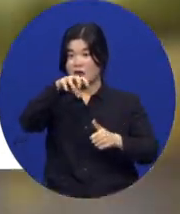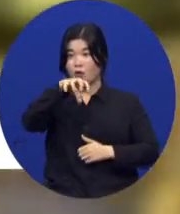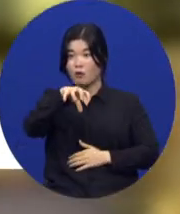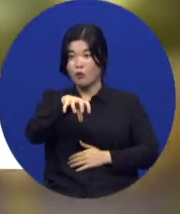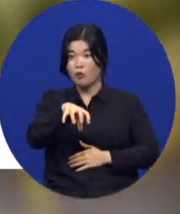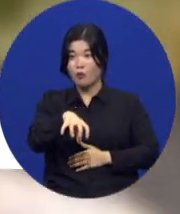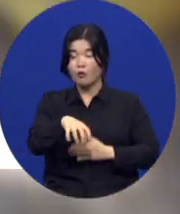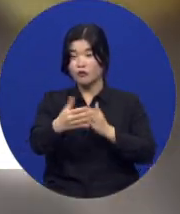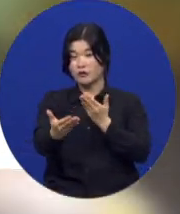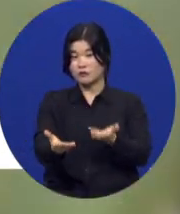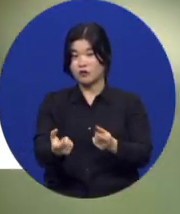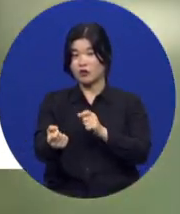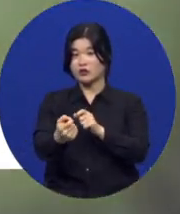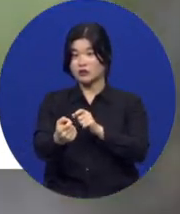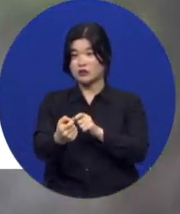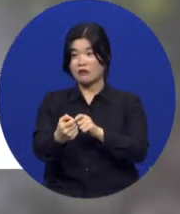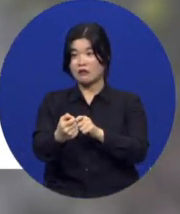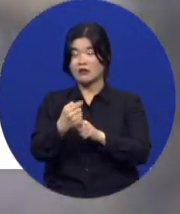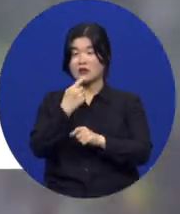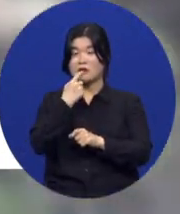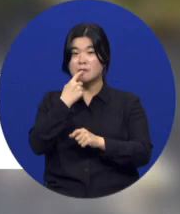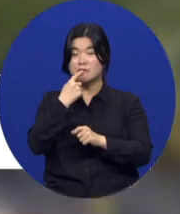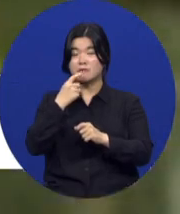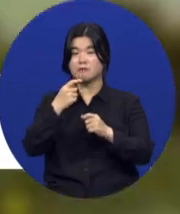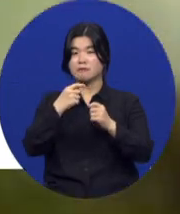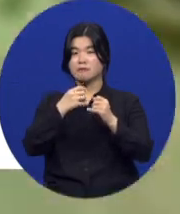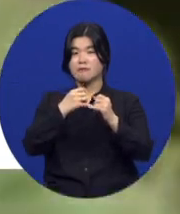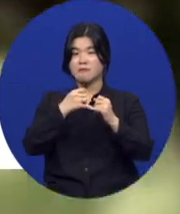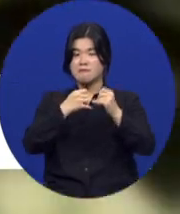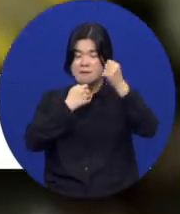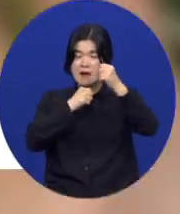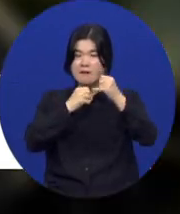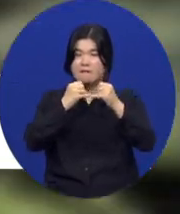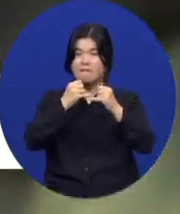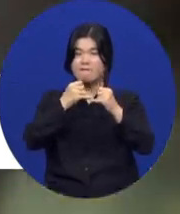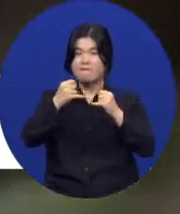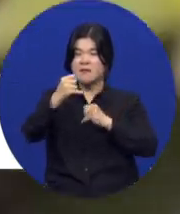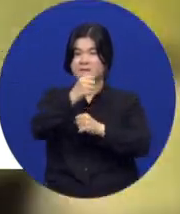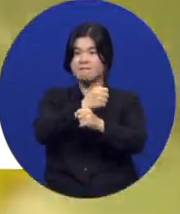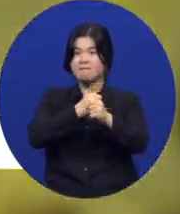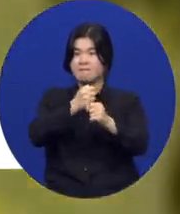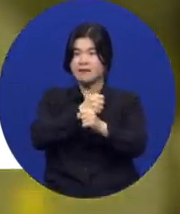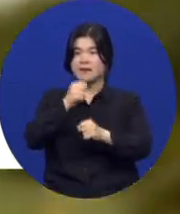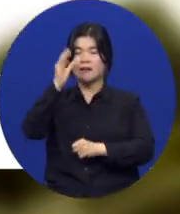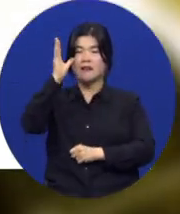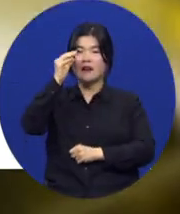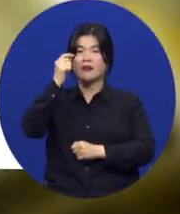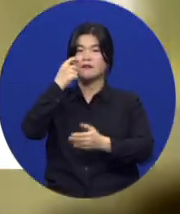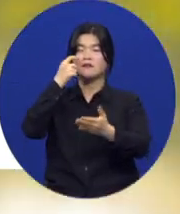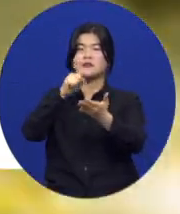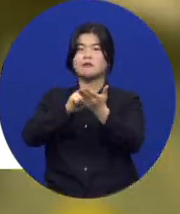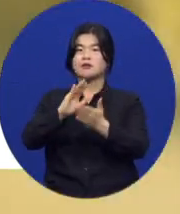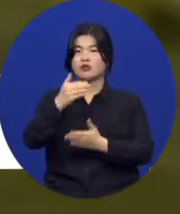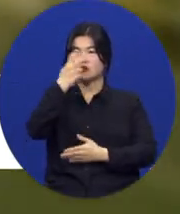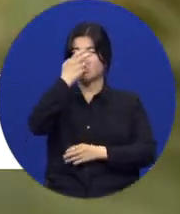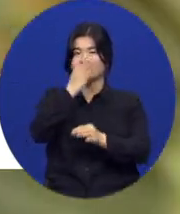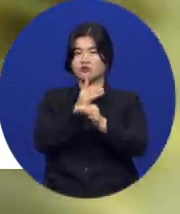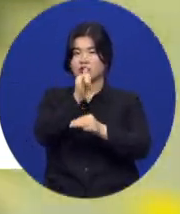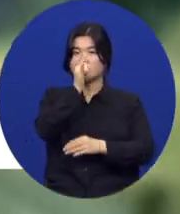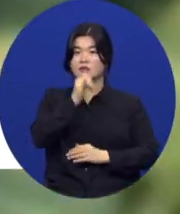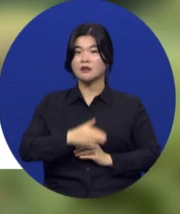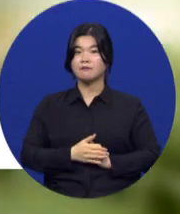쉼터 인근에서 입과 발이 끈과 테이프 등으로 묶인 개가 발견됐다는 신고를 접수하고 수사를 벌이고